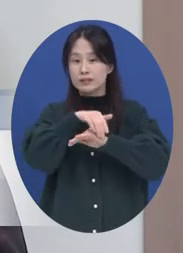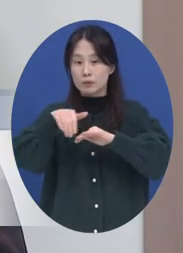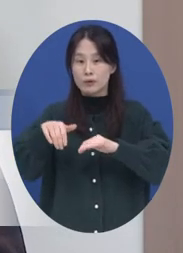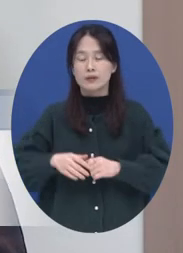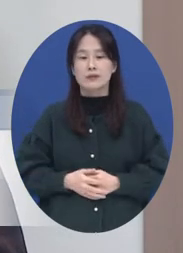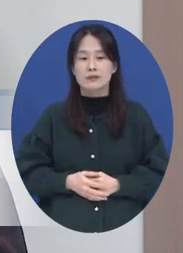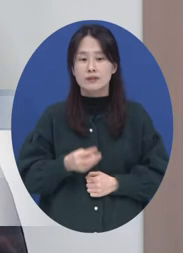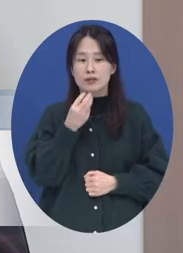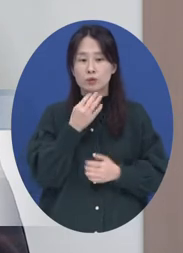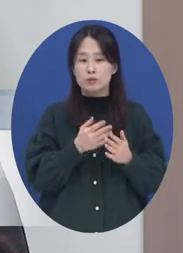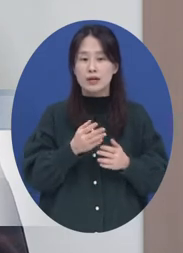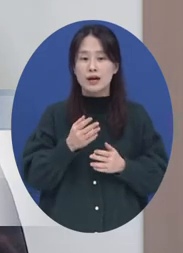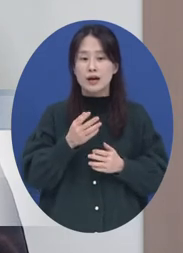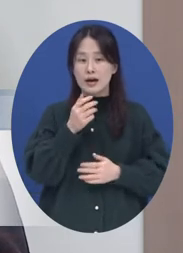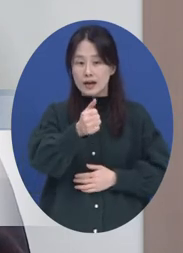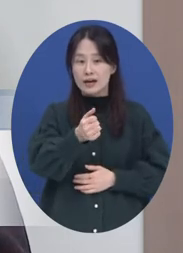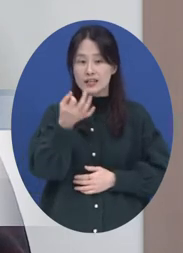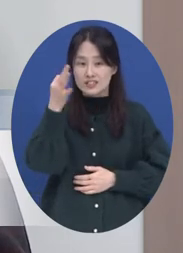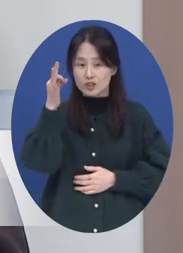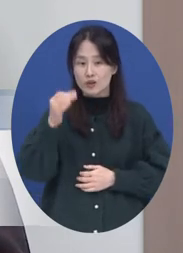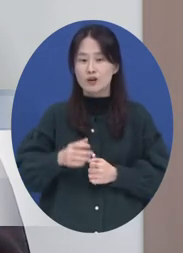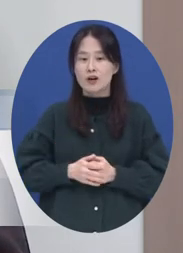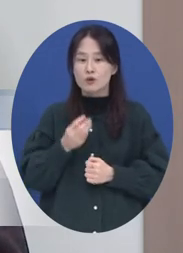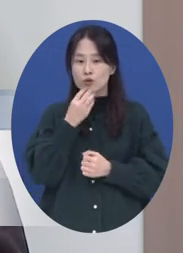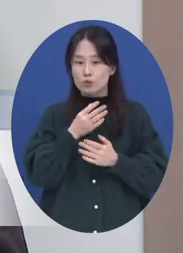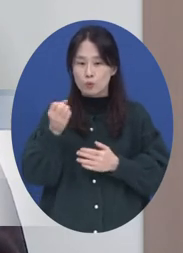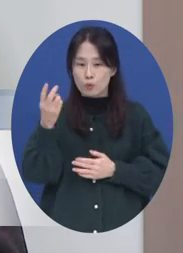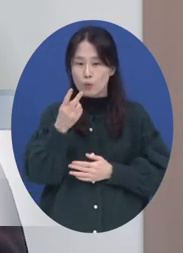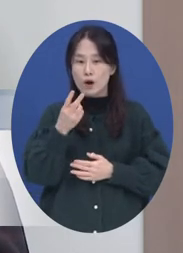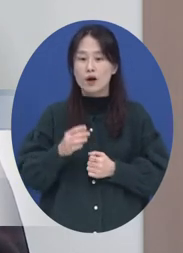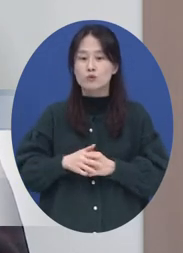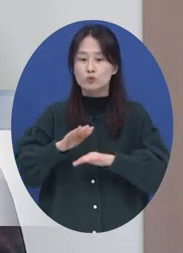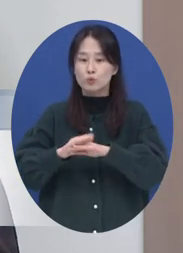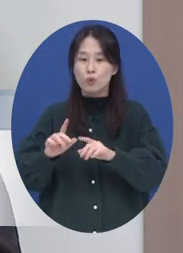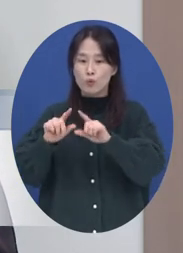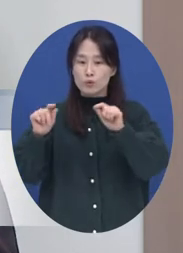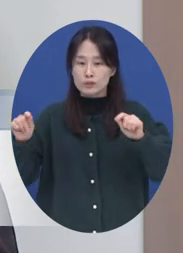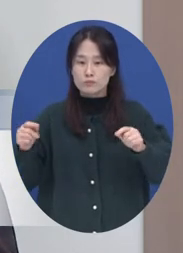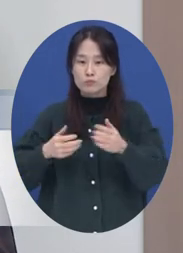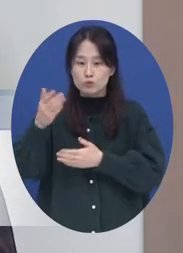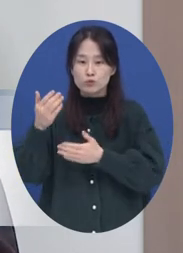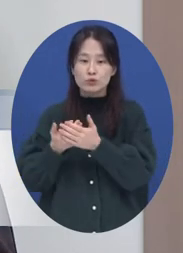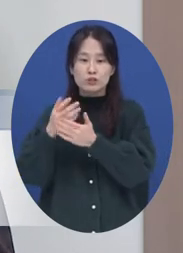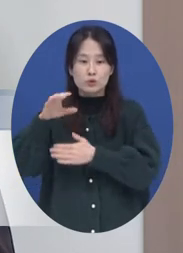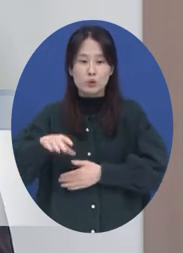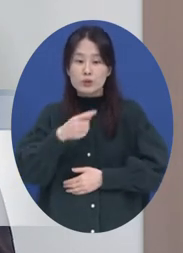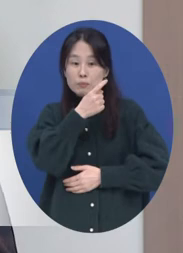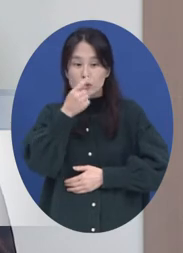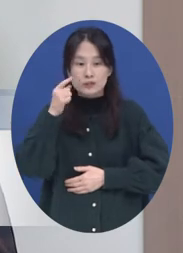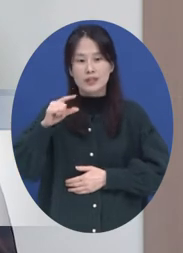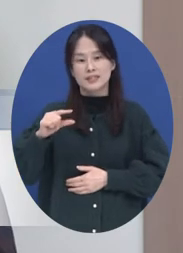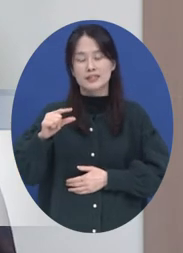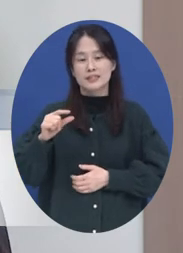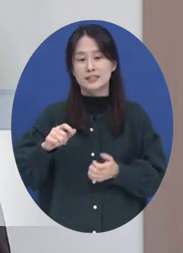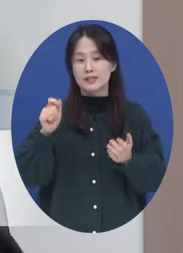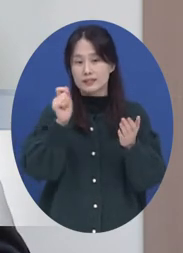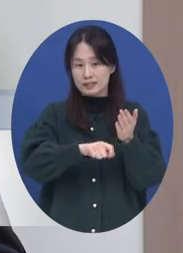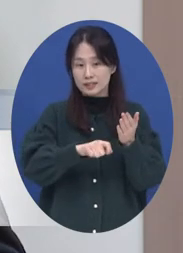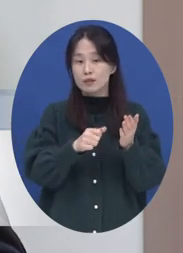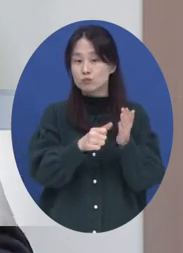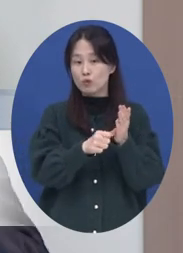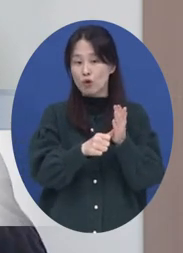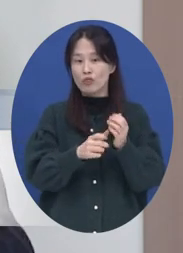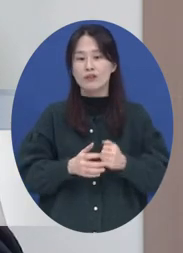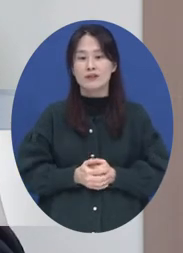도지사가 인증하고 어 경기도 가평 게 농식품 진흥원이 보지만 치 마크 상품을 소농